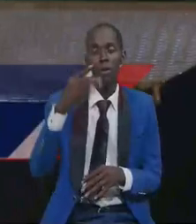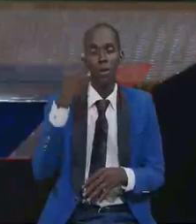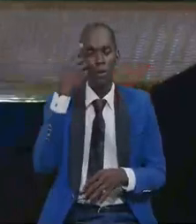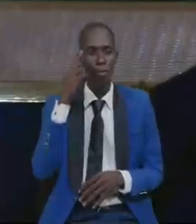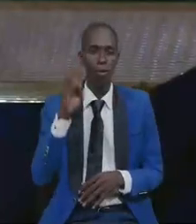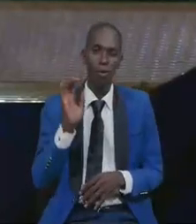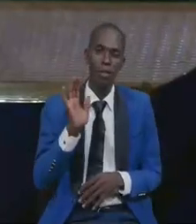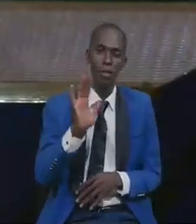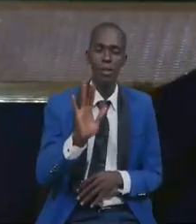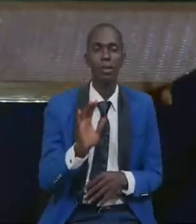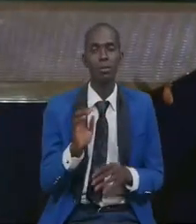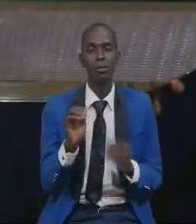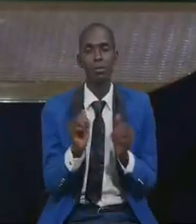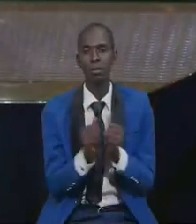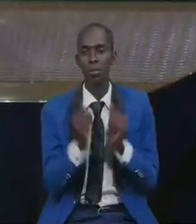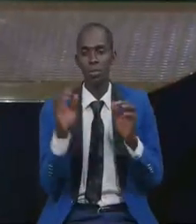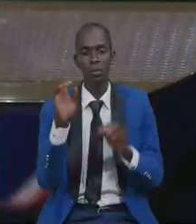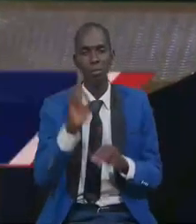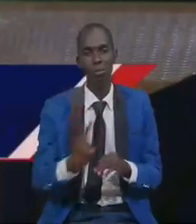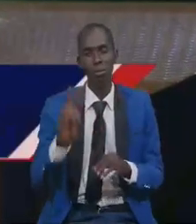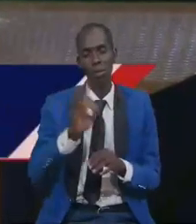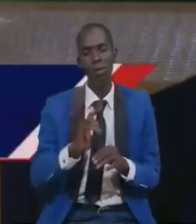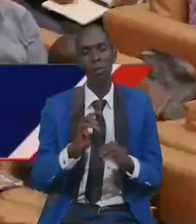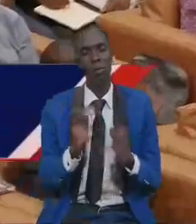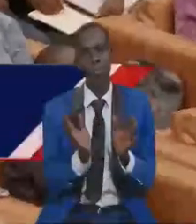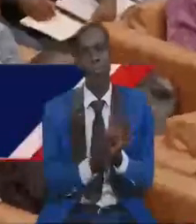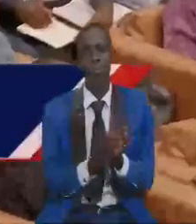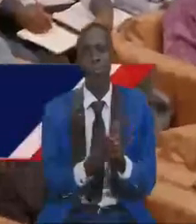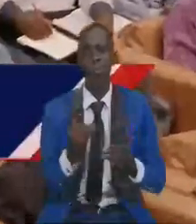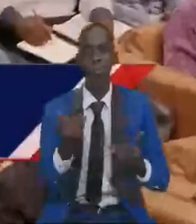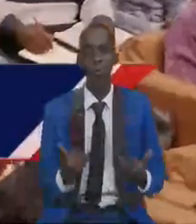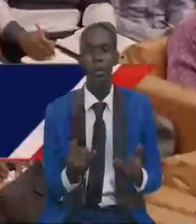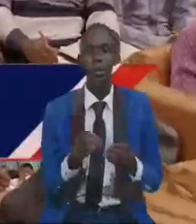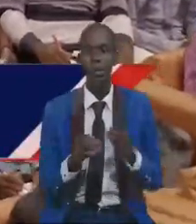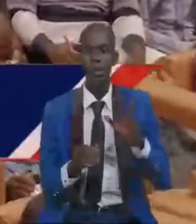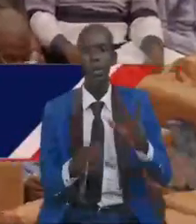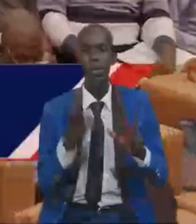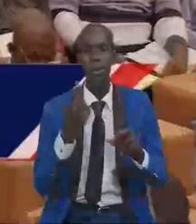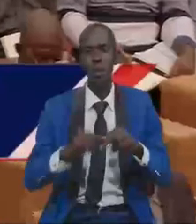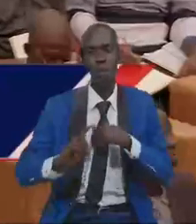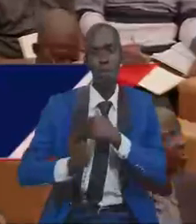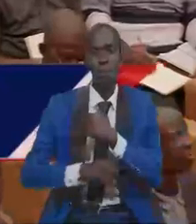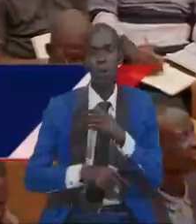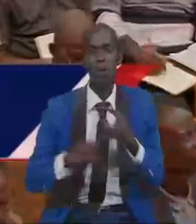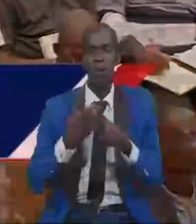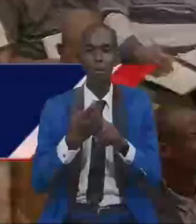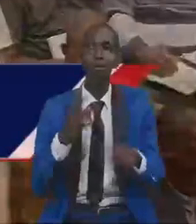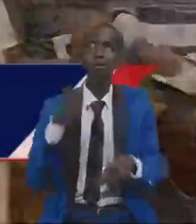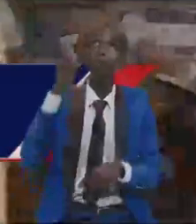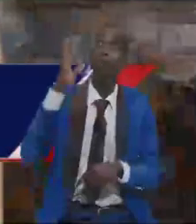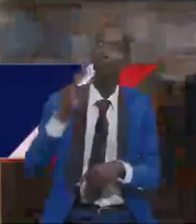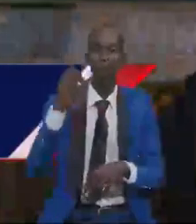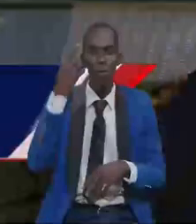sa domination éternel. Et la section 3, c'est la punition de Dieu